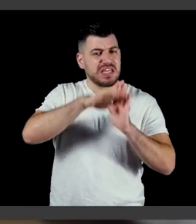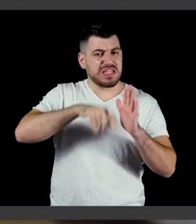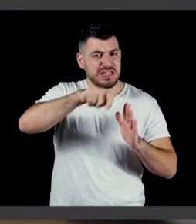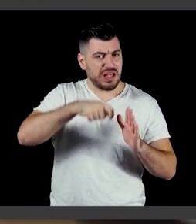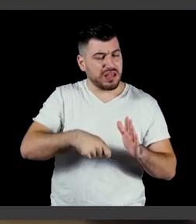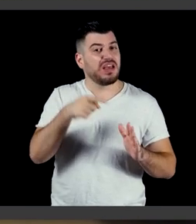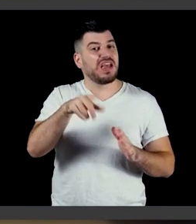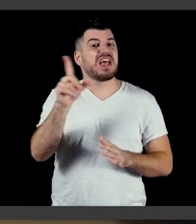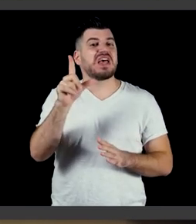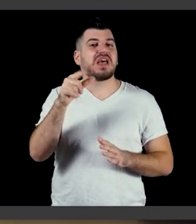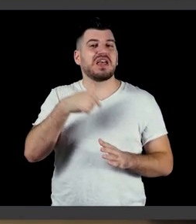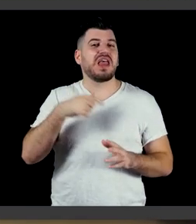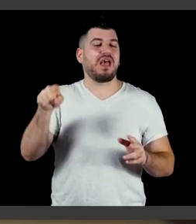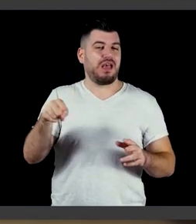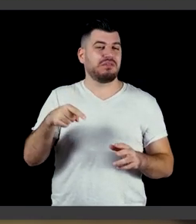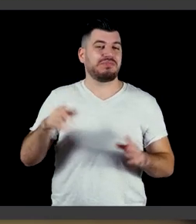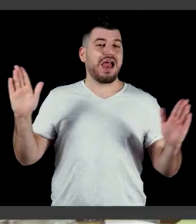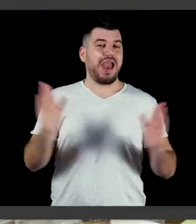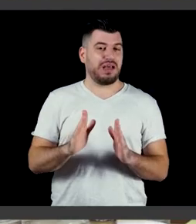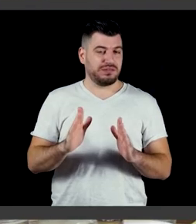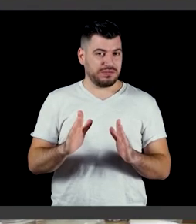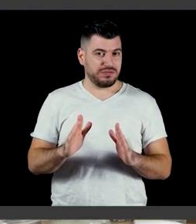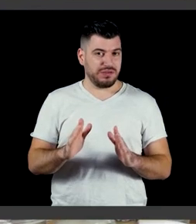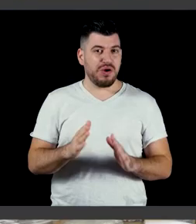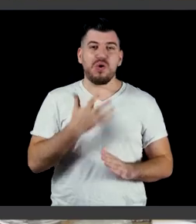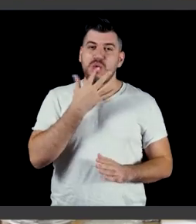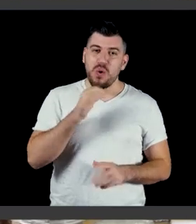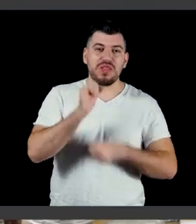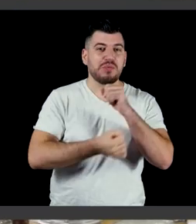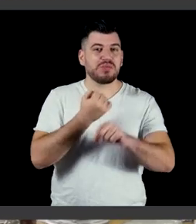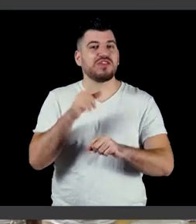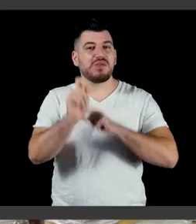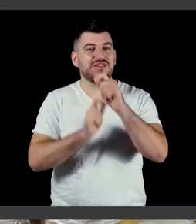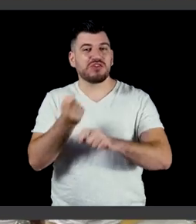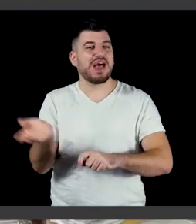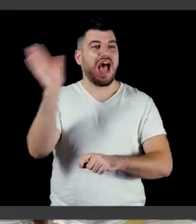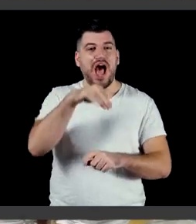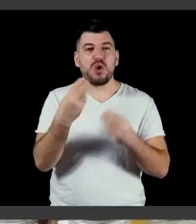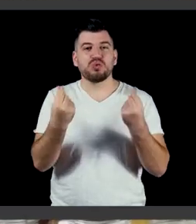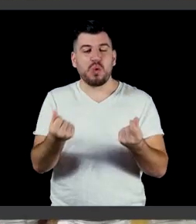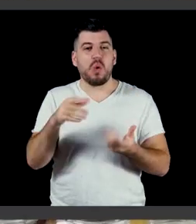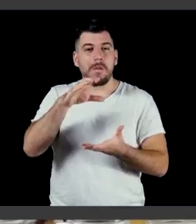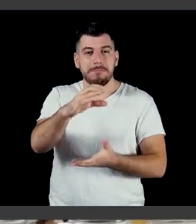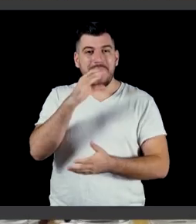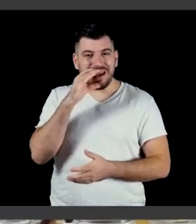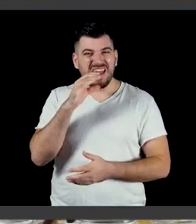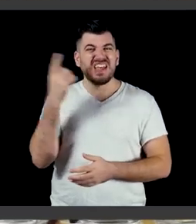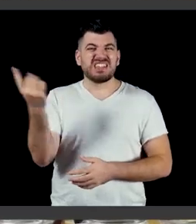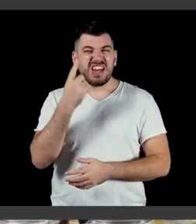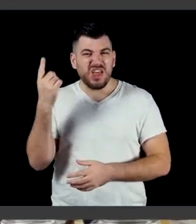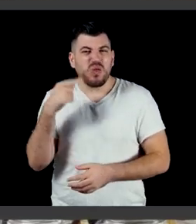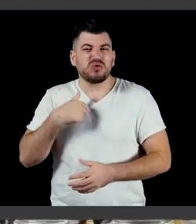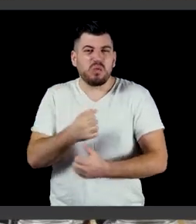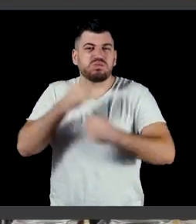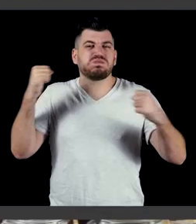πολύ διαιτητική, γιατί θα προσπαθήσουμε να κάνουμε μια άλλη εκδοχή του μπέργκερ που είναι έτσι παχυντικό, με τις